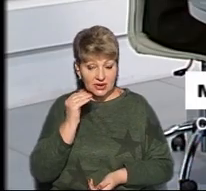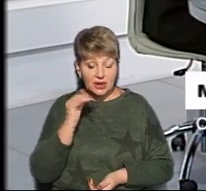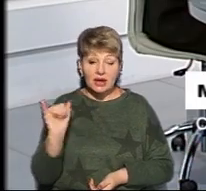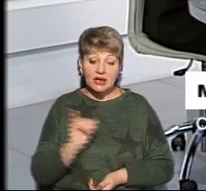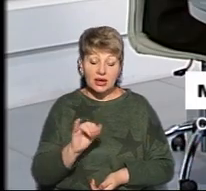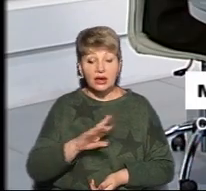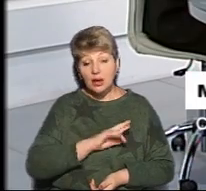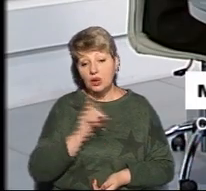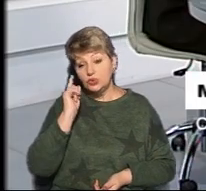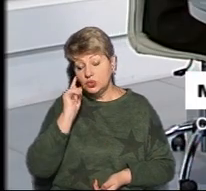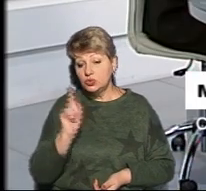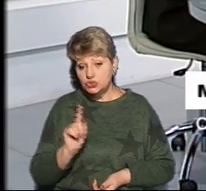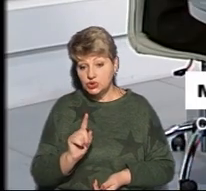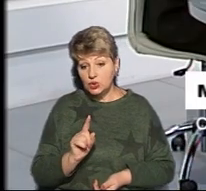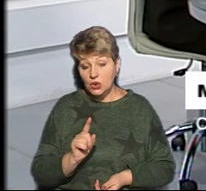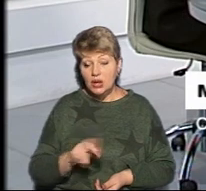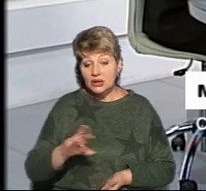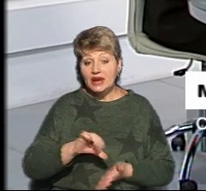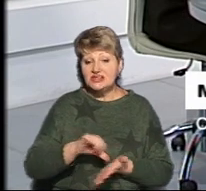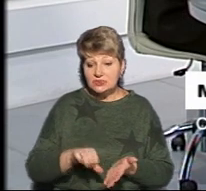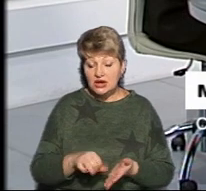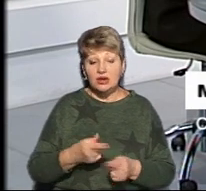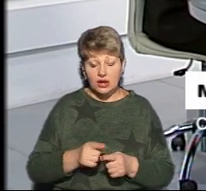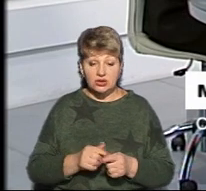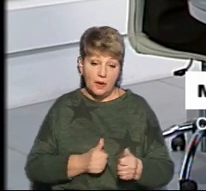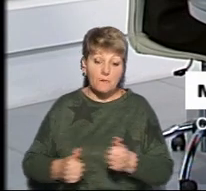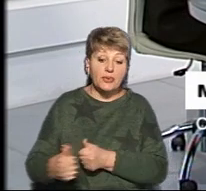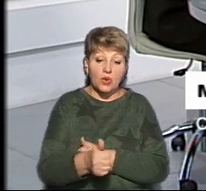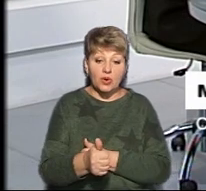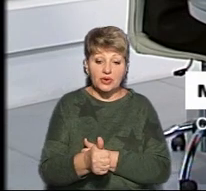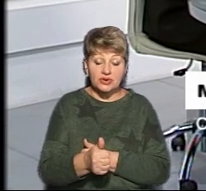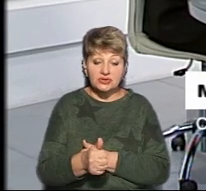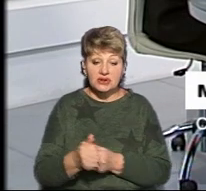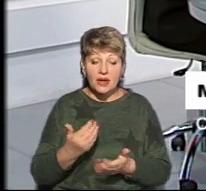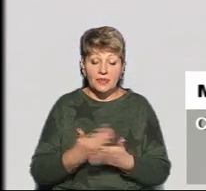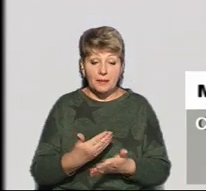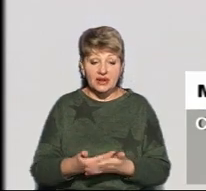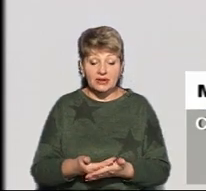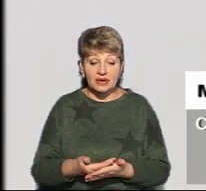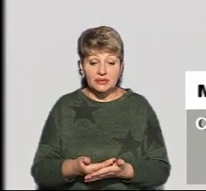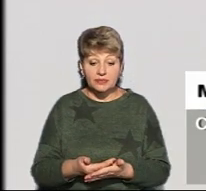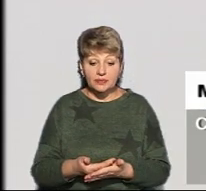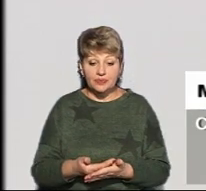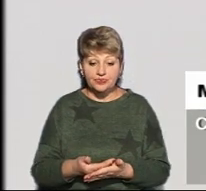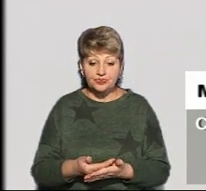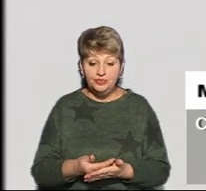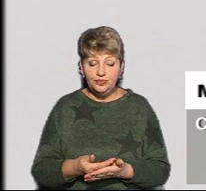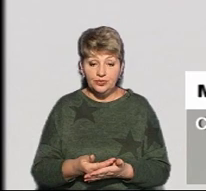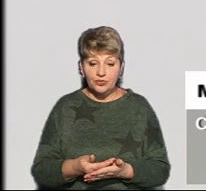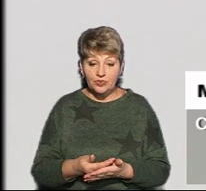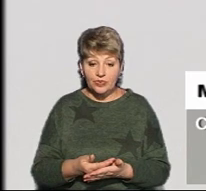І я думаю, що все ж таки для Сміли це прогрес, тому що будь-яка, ну, противага, наприклад, ну,